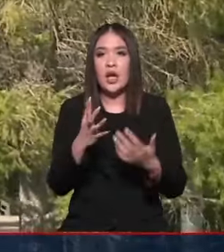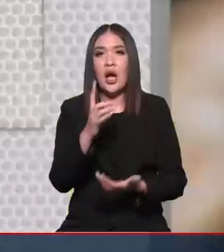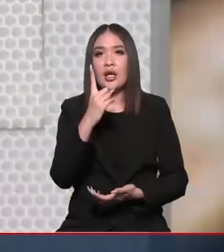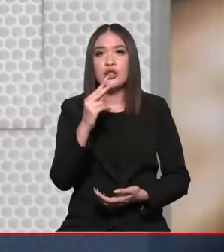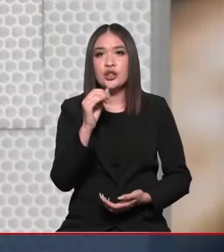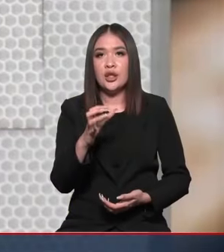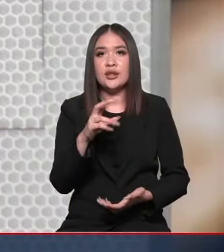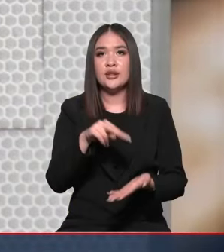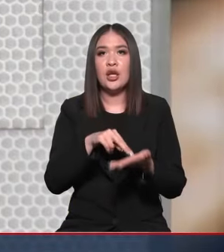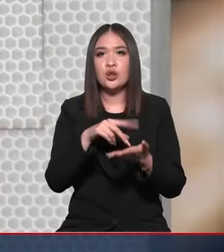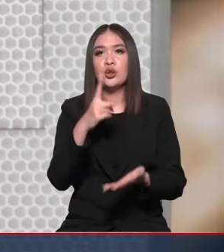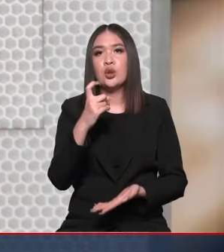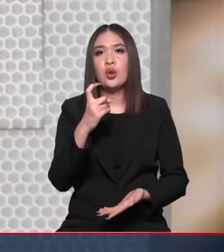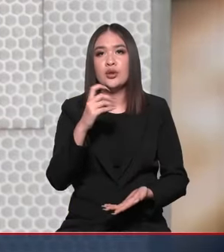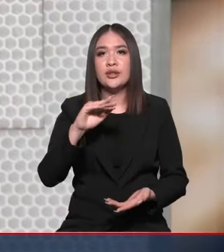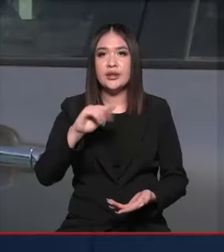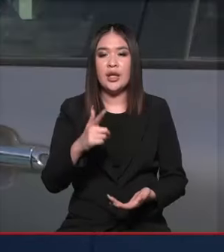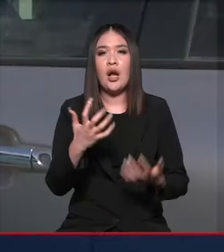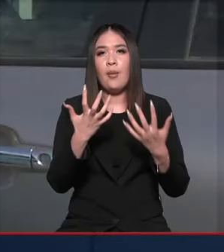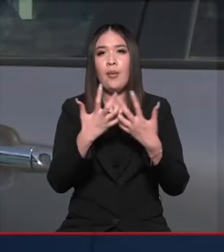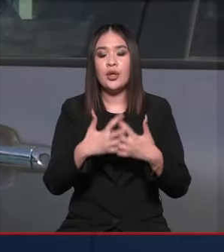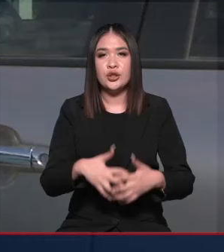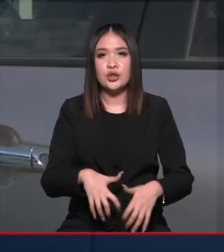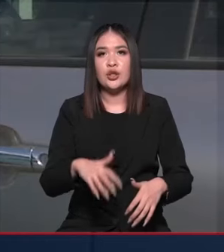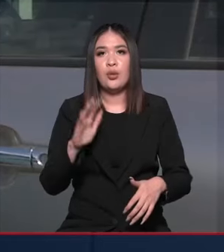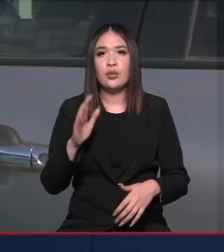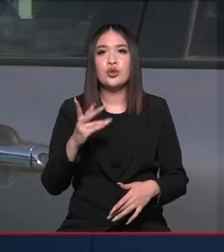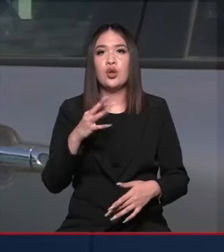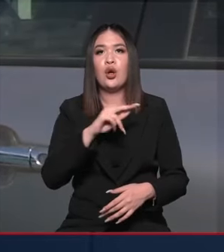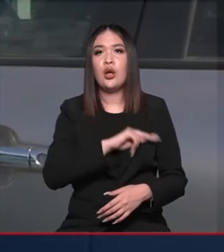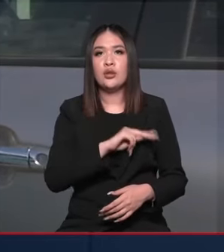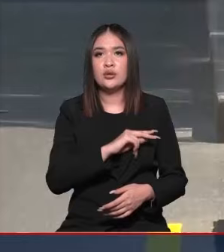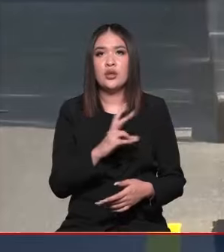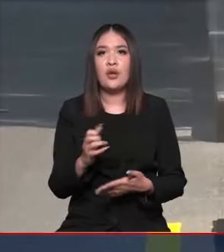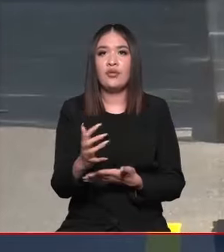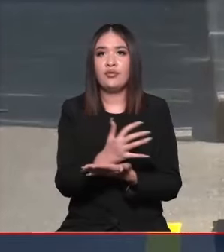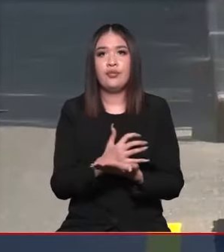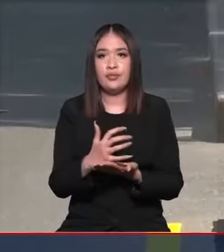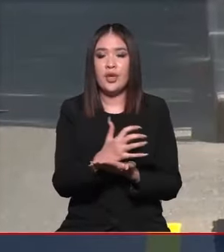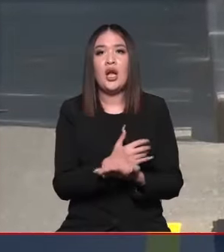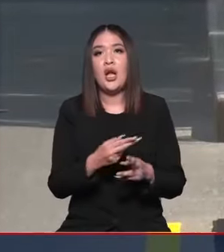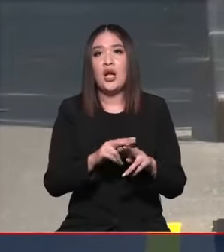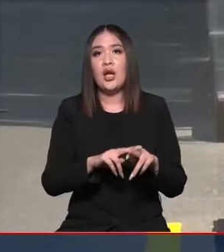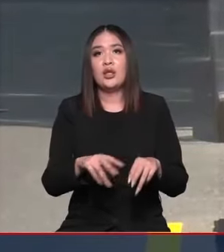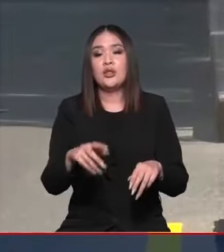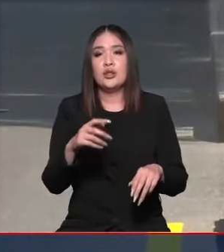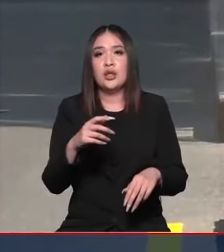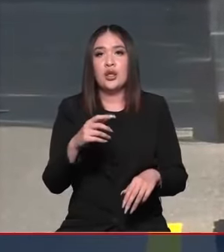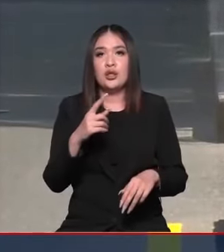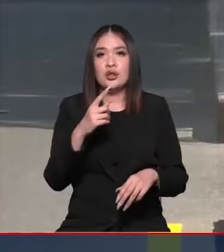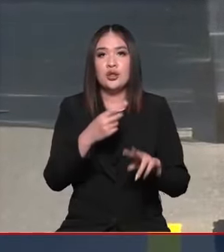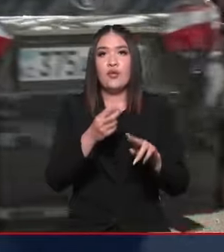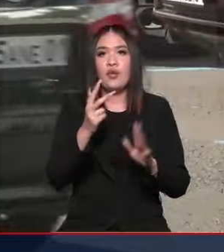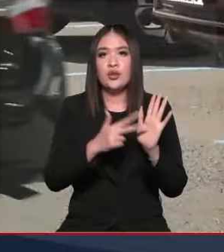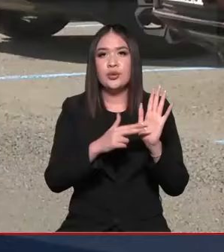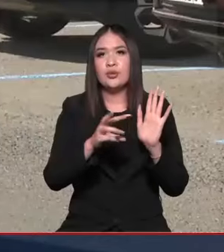стоянки обходится в 100 тенге. Несложно подсчитать, сколько компания зарабатывает на водителях. Порядка 700 тысяч тенге в час и больше 8